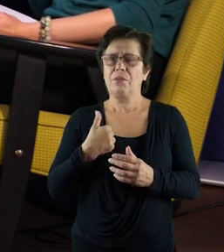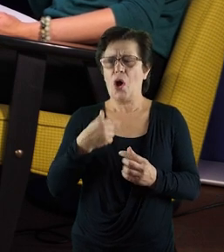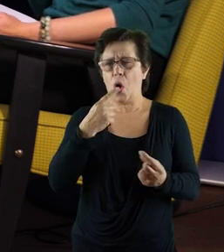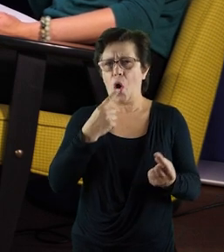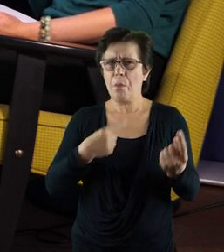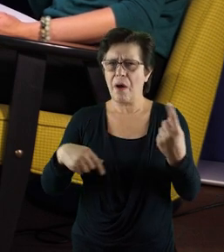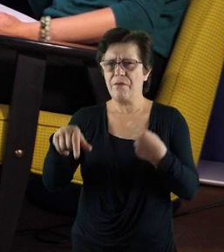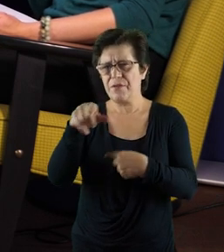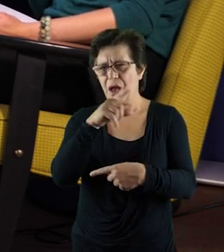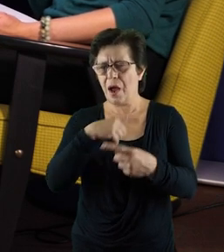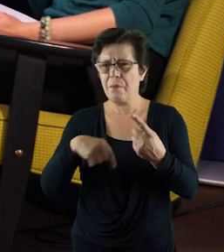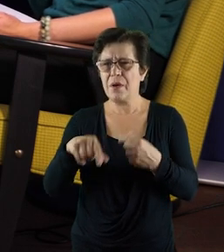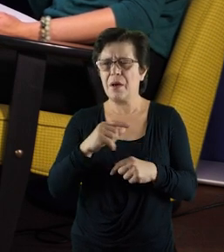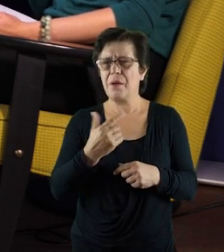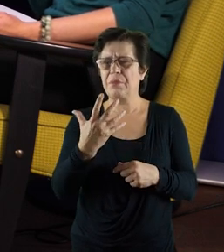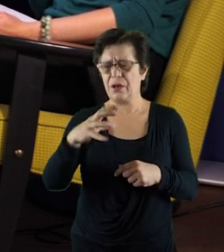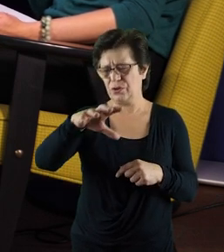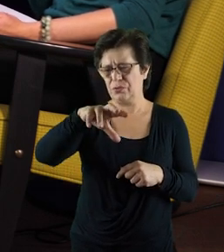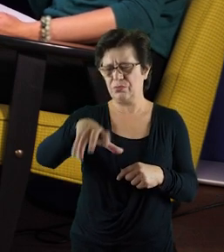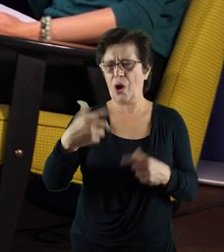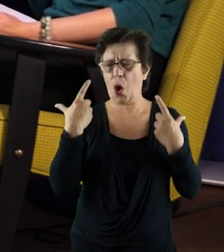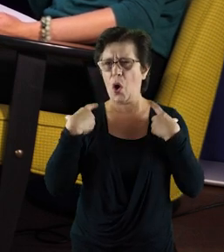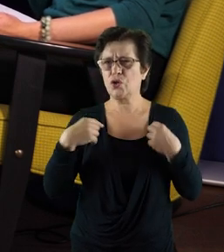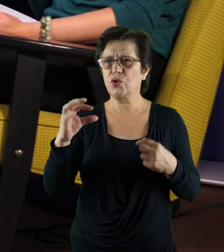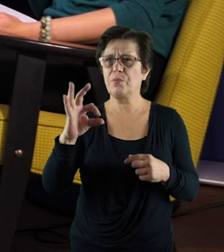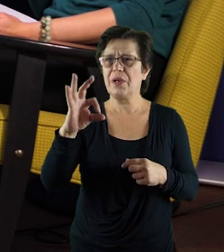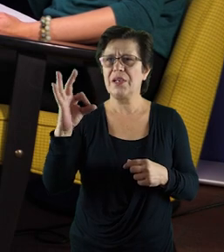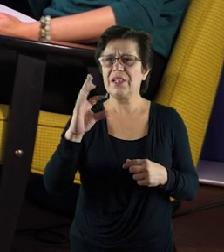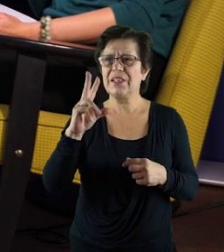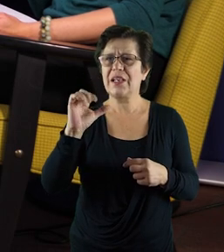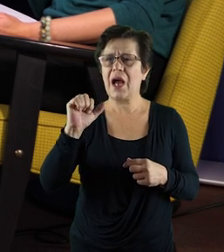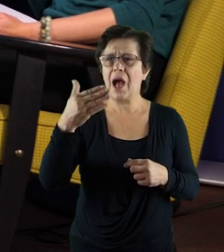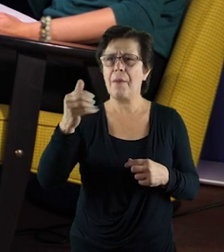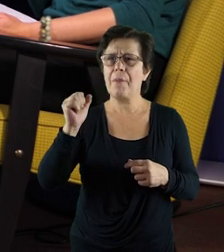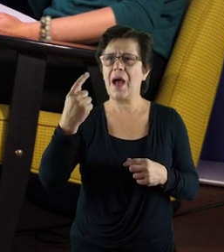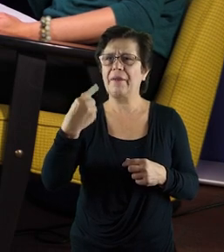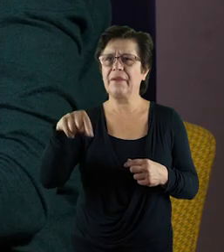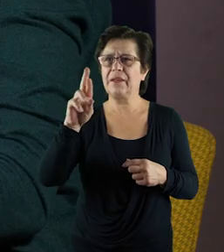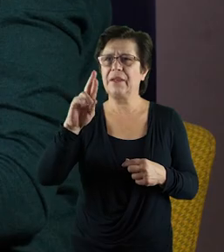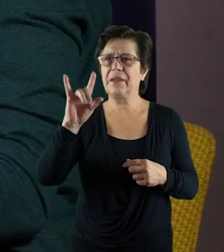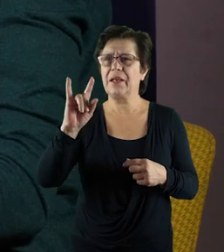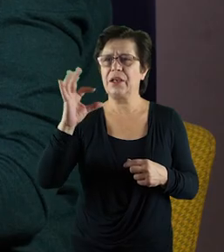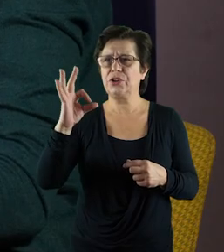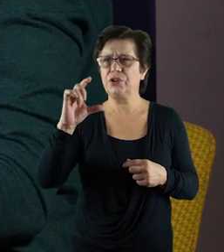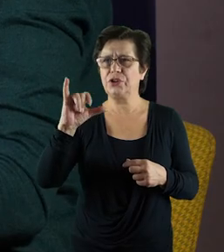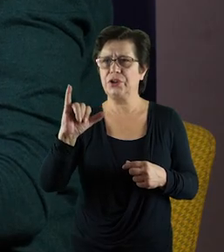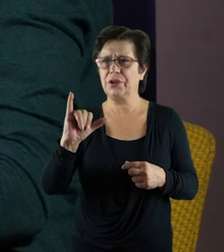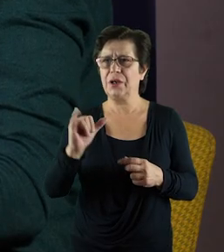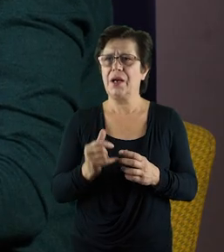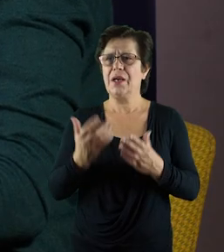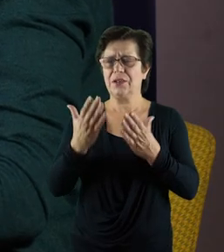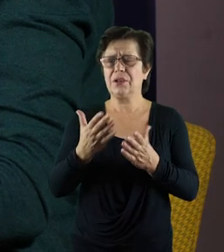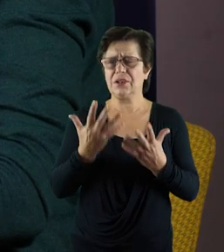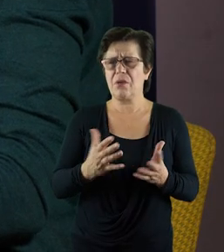omawiamy skamandrytów i krążymy wokół tej grupy literackiej, a chcemy też troszeczkę jakby przejść w